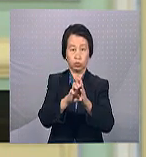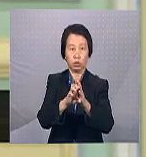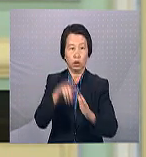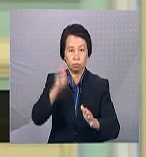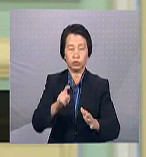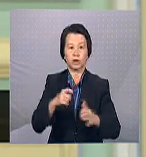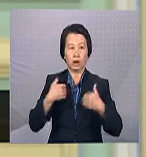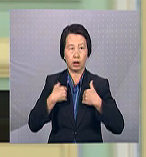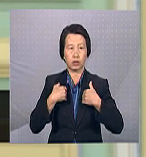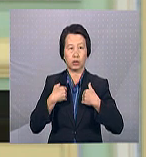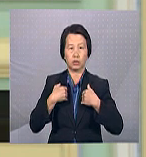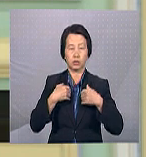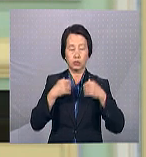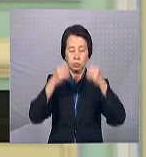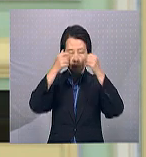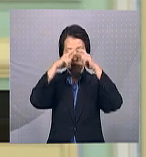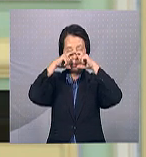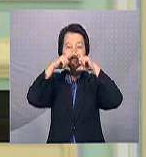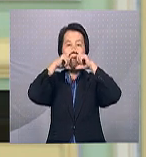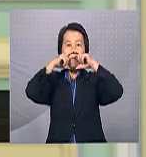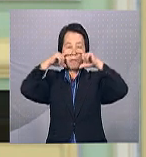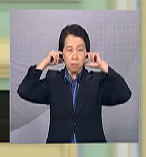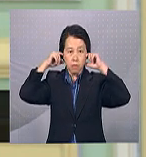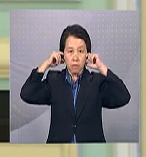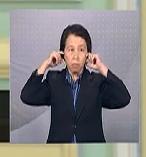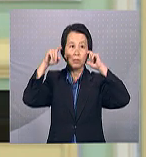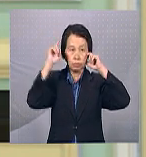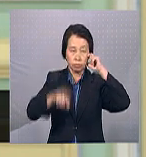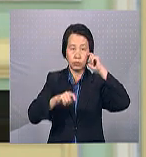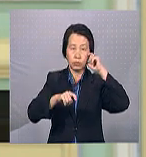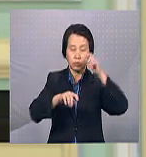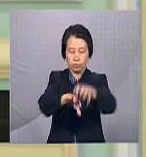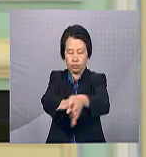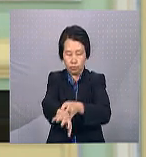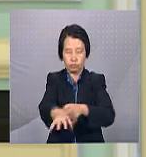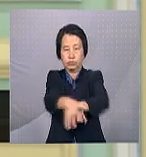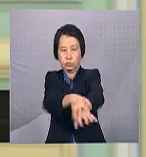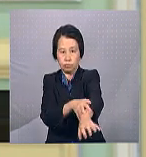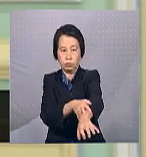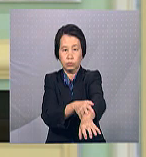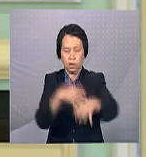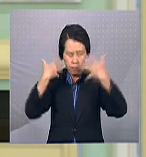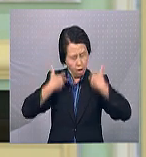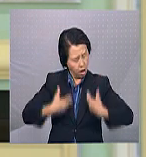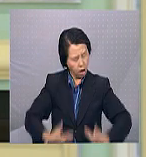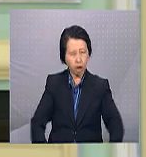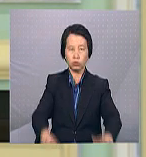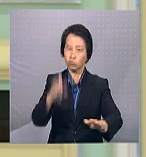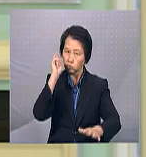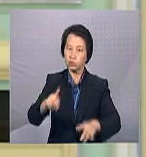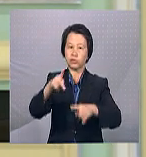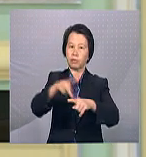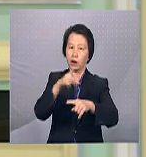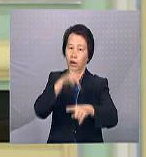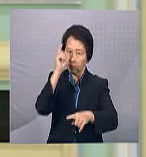mesti memakai topeng muka, mesti memakai sarung tangan dan sebagainya. Jadi, apa saja yang arahan